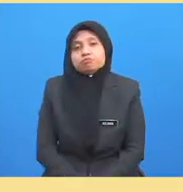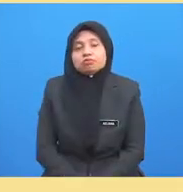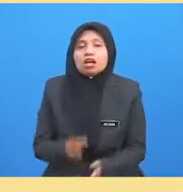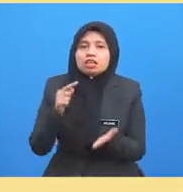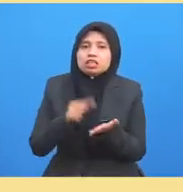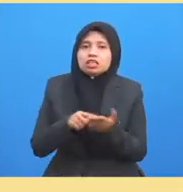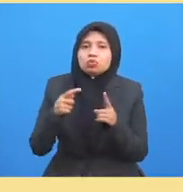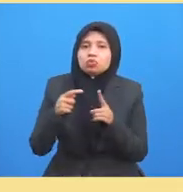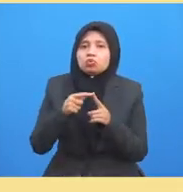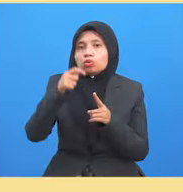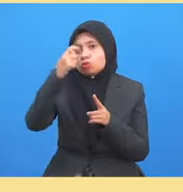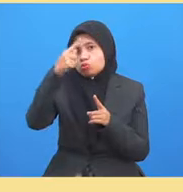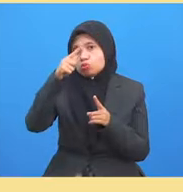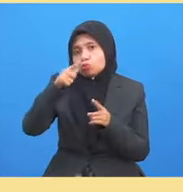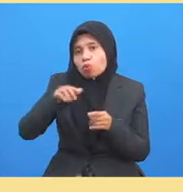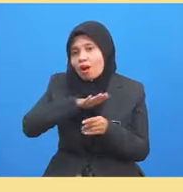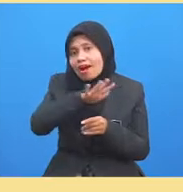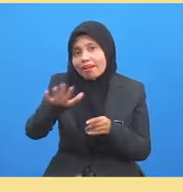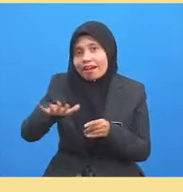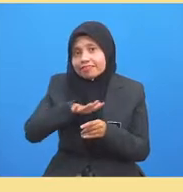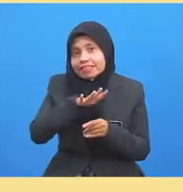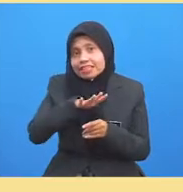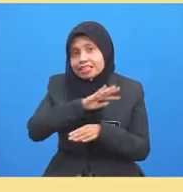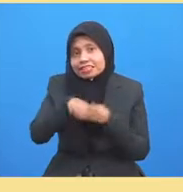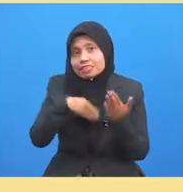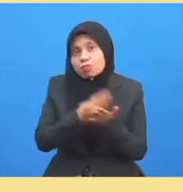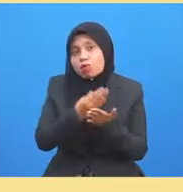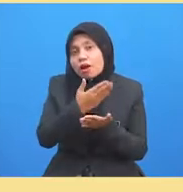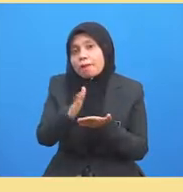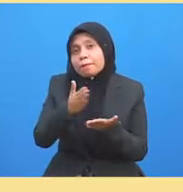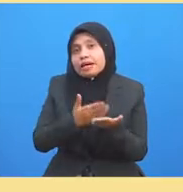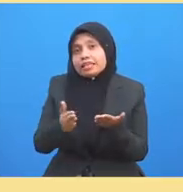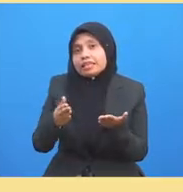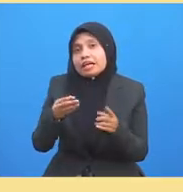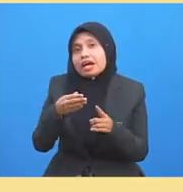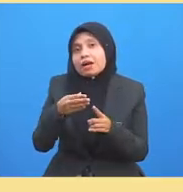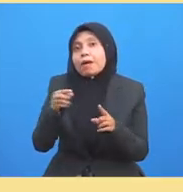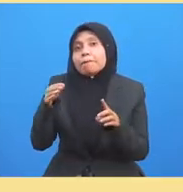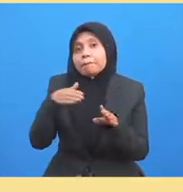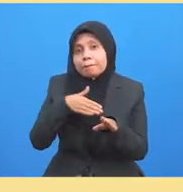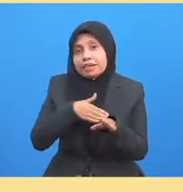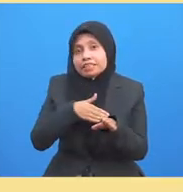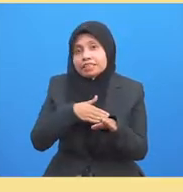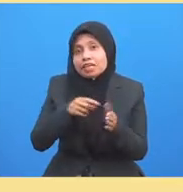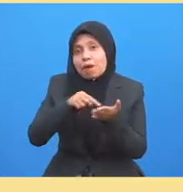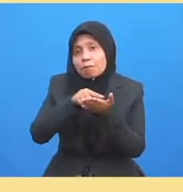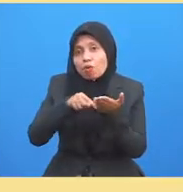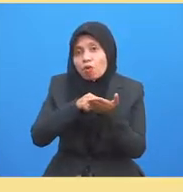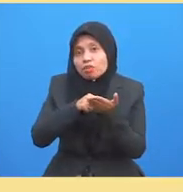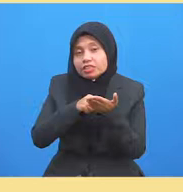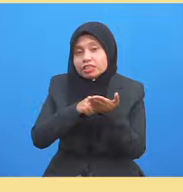Ini bertujuan untuk meratakan setiap bahagian pada model olokan tersebut sebelum